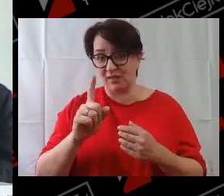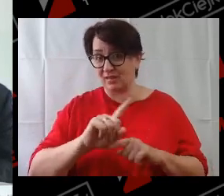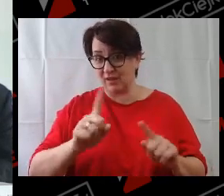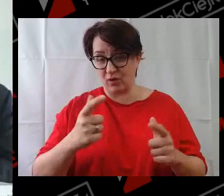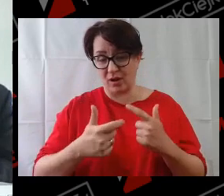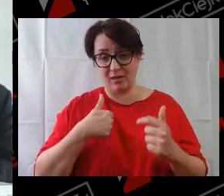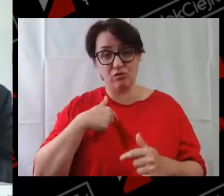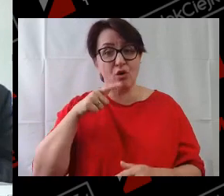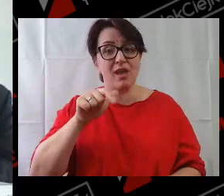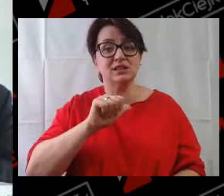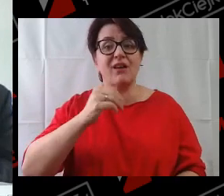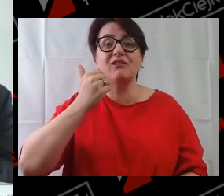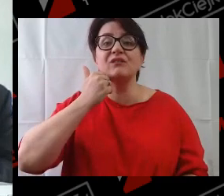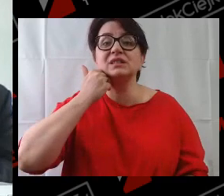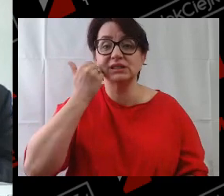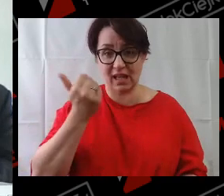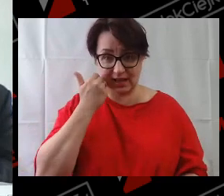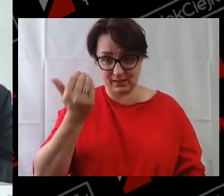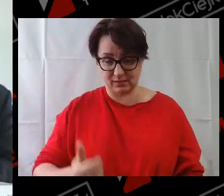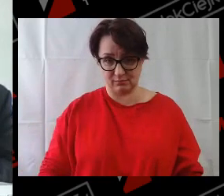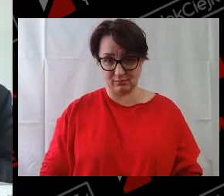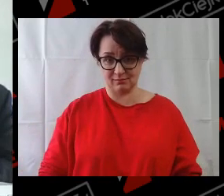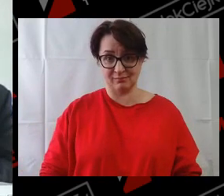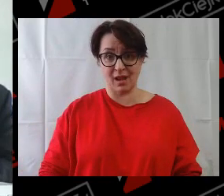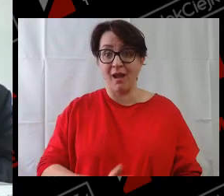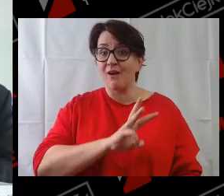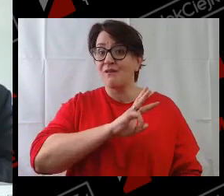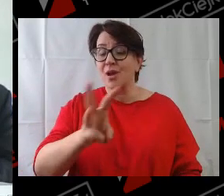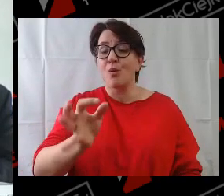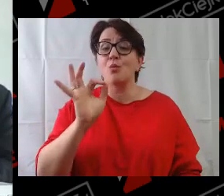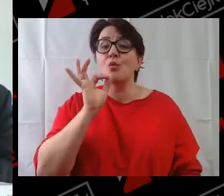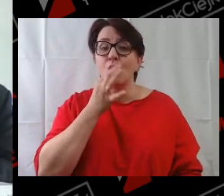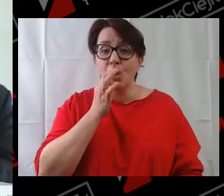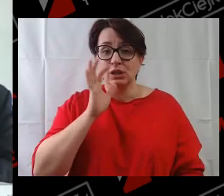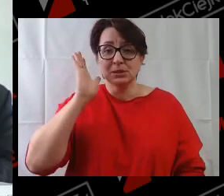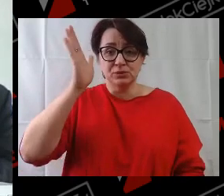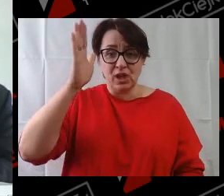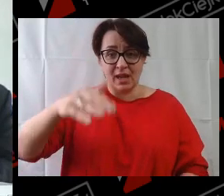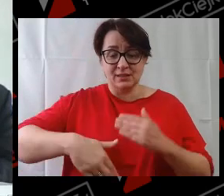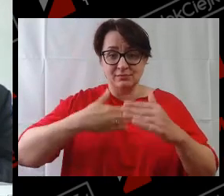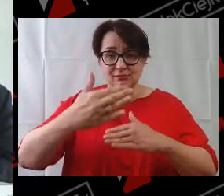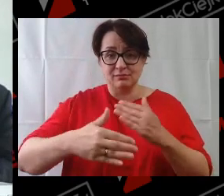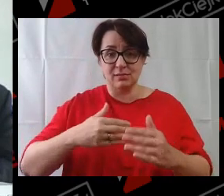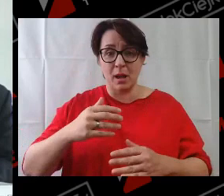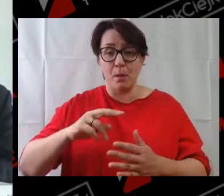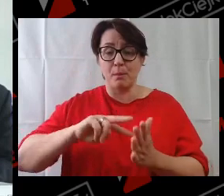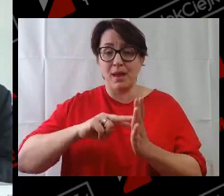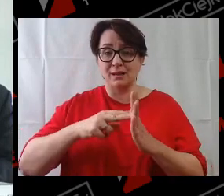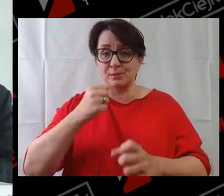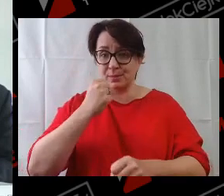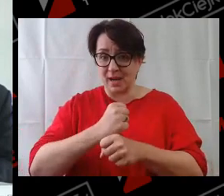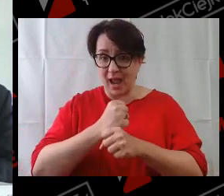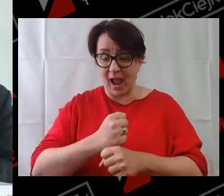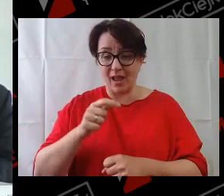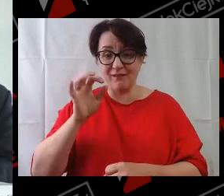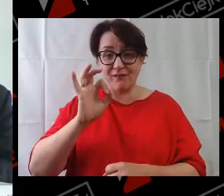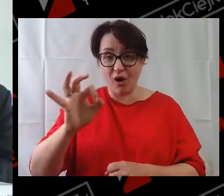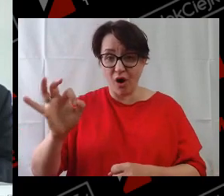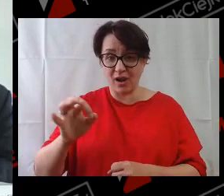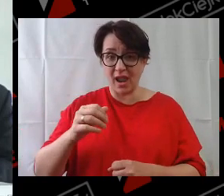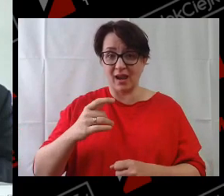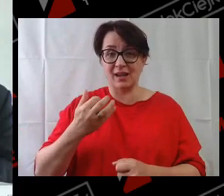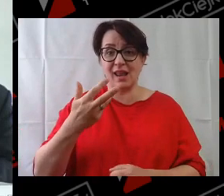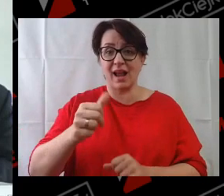Jesteście młodzi dla mnie kariery splamienie się teraz przez kilka lat kiedy jest koniunktura